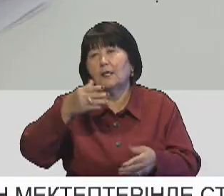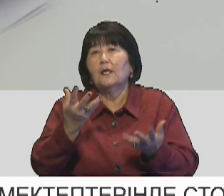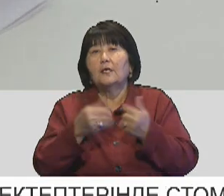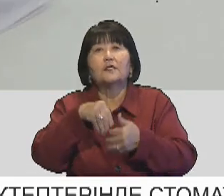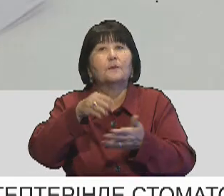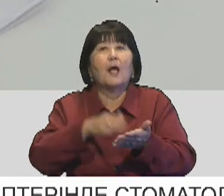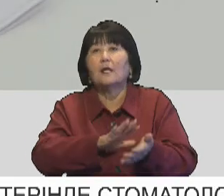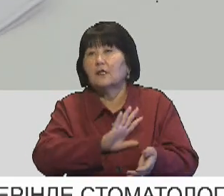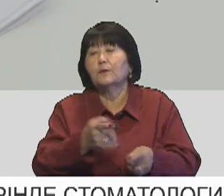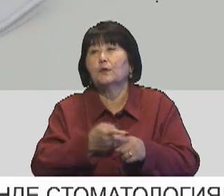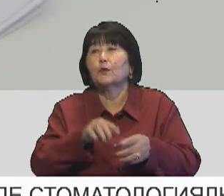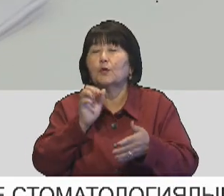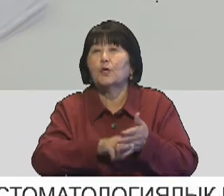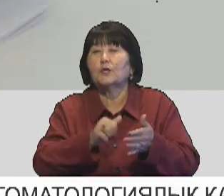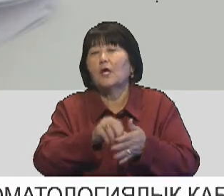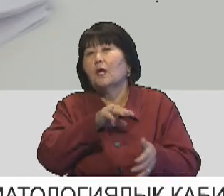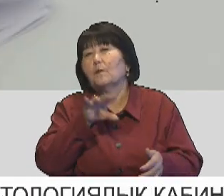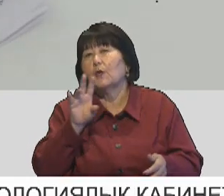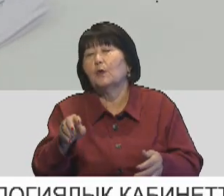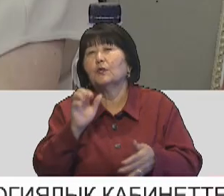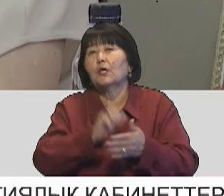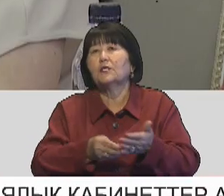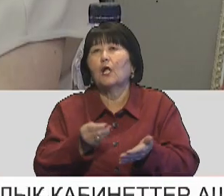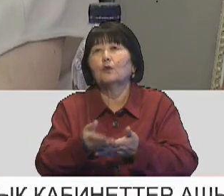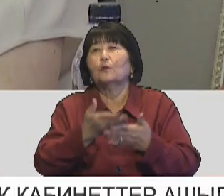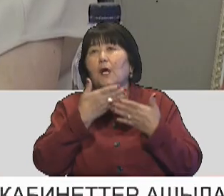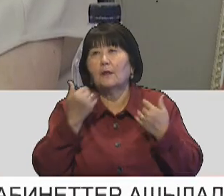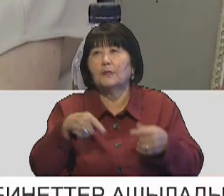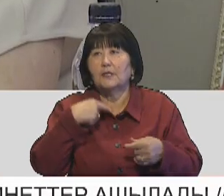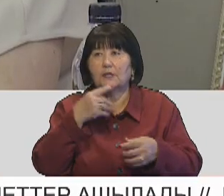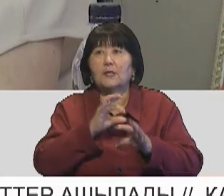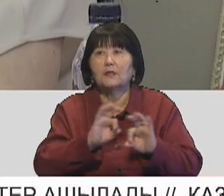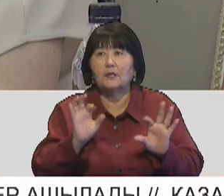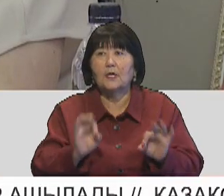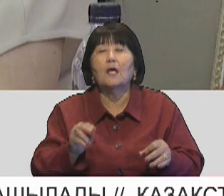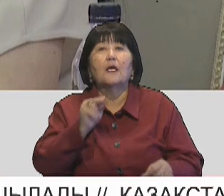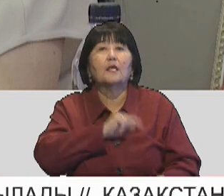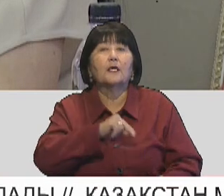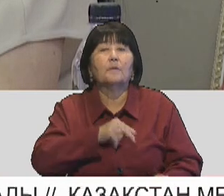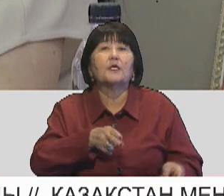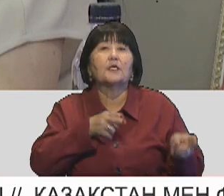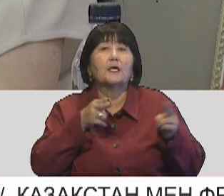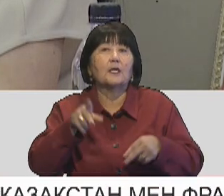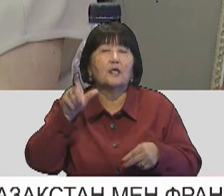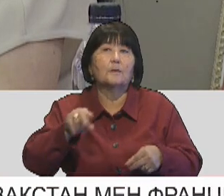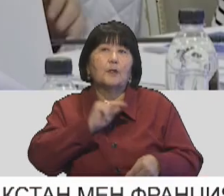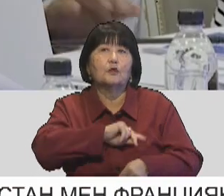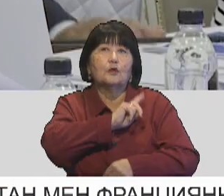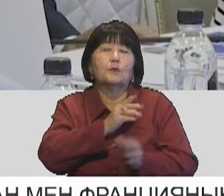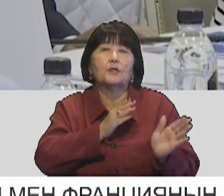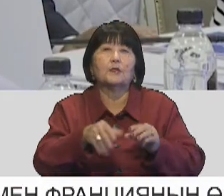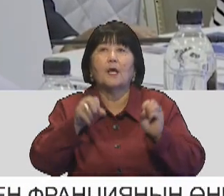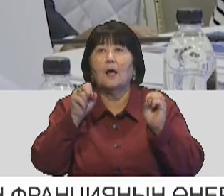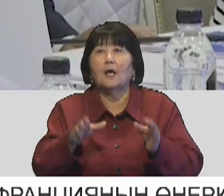алына бермейді. Соның салдарынан миллиондаған салық төленбей қалып жатқаны да жасырын емес. Еңбекші мигранттар мен жұмыс күшін реттейтін